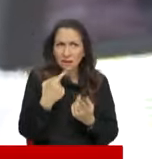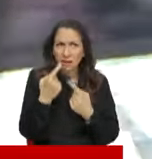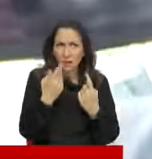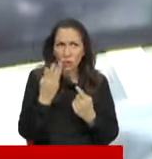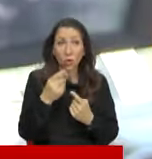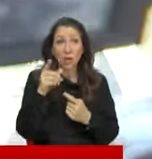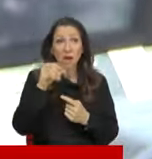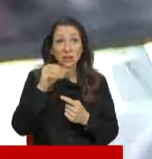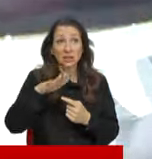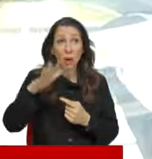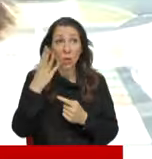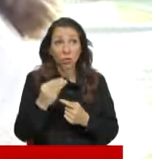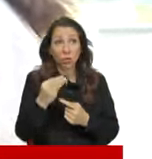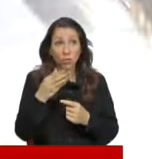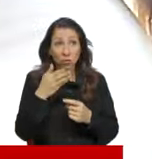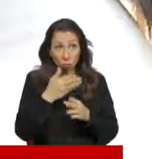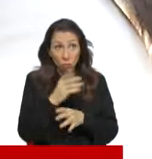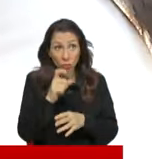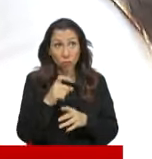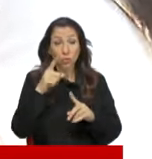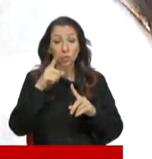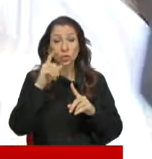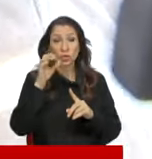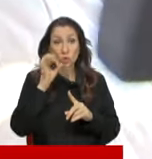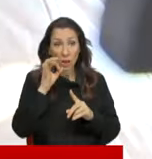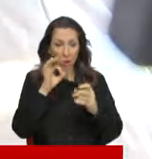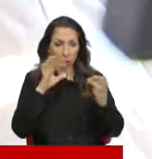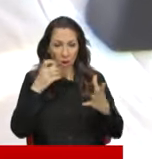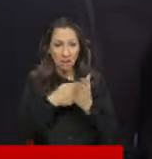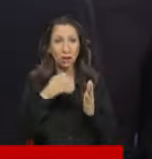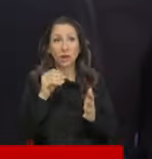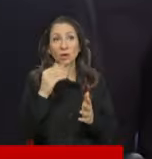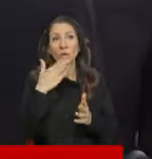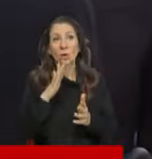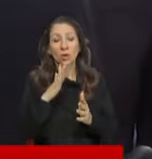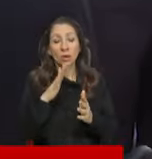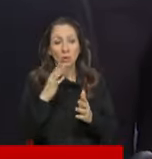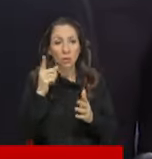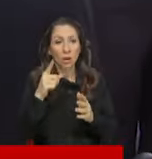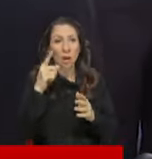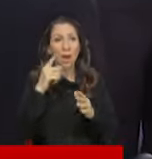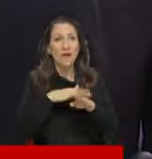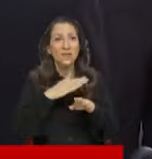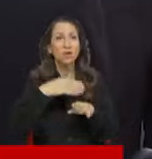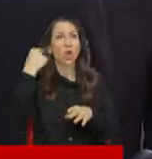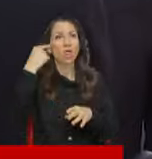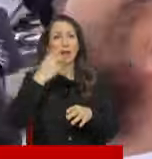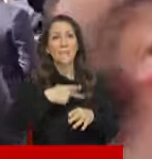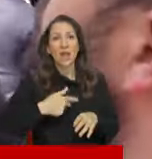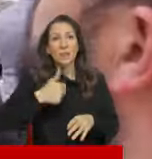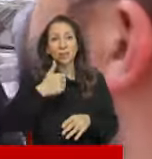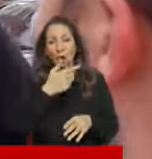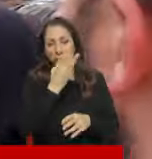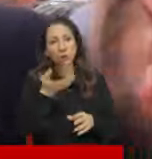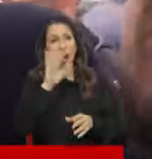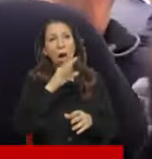olacak orada arsanız olduğu iddiası doğru mu peki Turgut Altınok adına arsa da yok Yavaş Londra'dan Daire almış belediye başkanı olduktan sonra